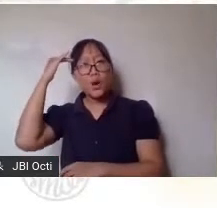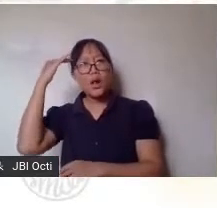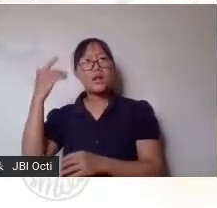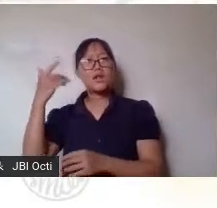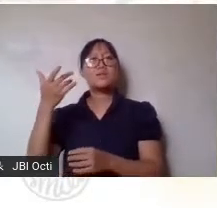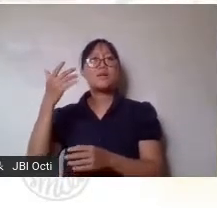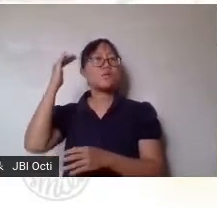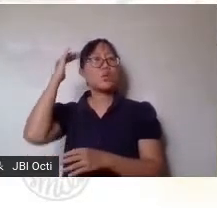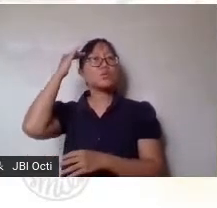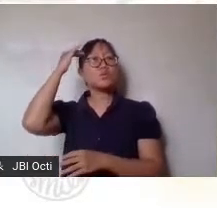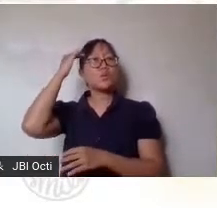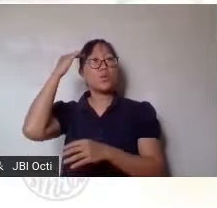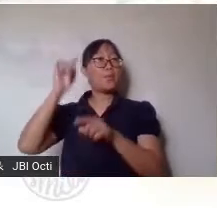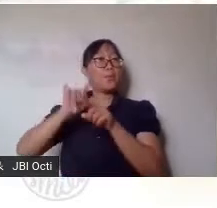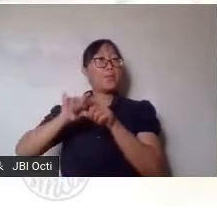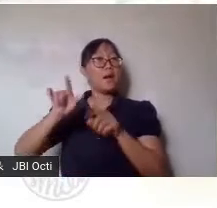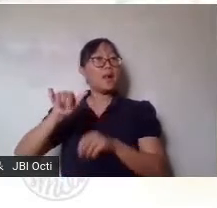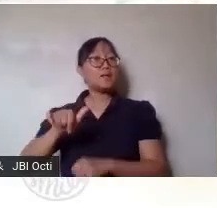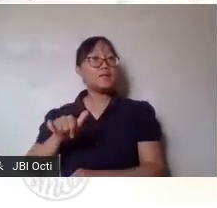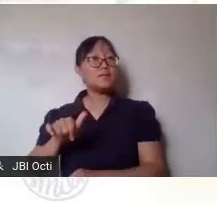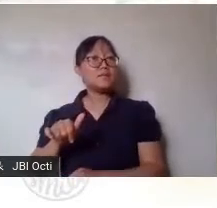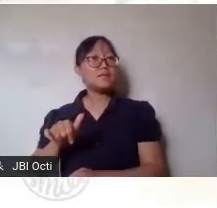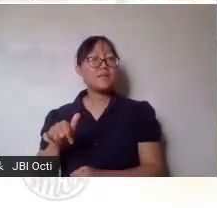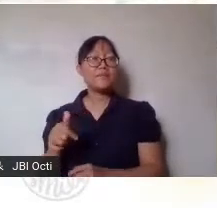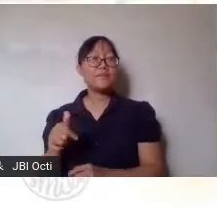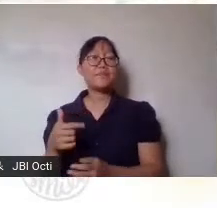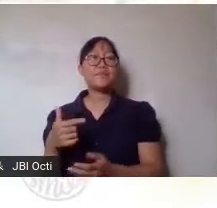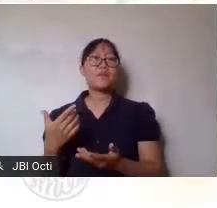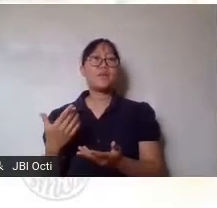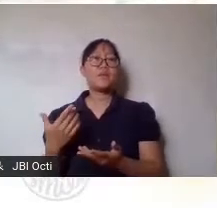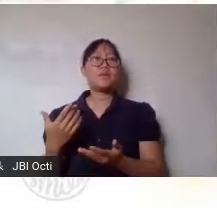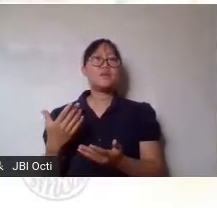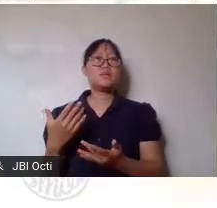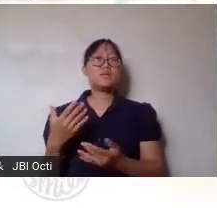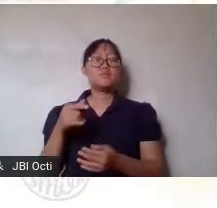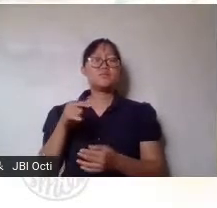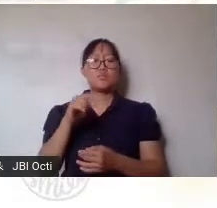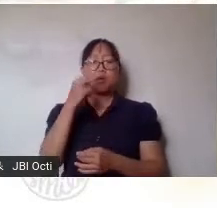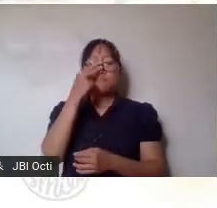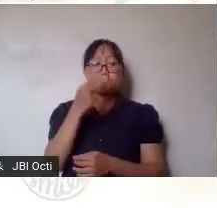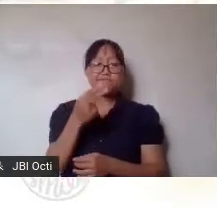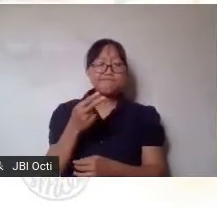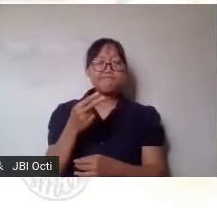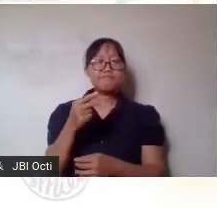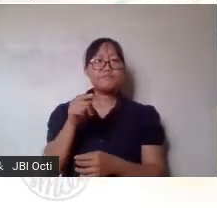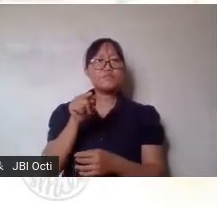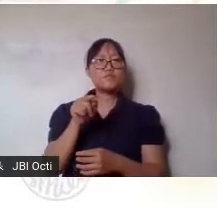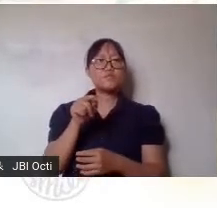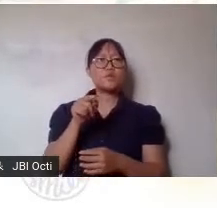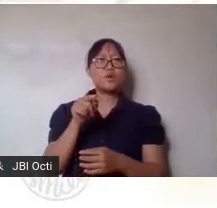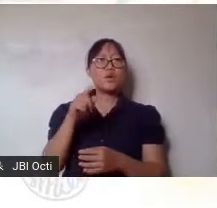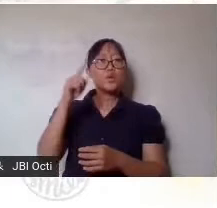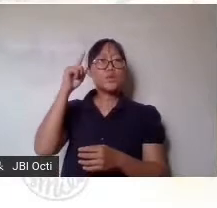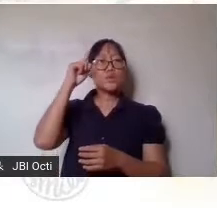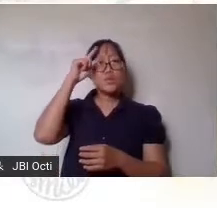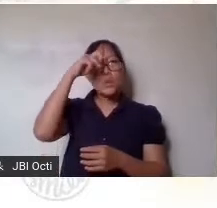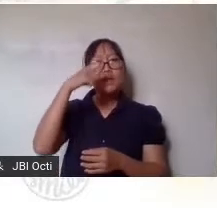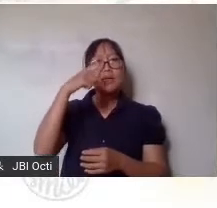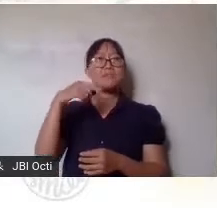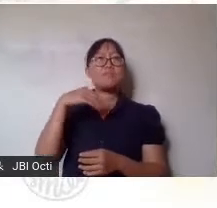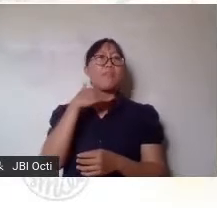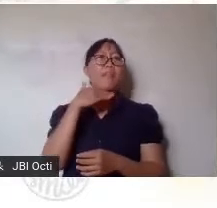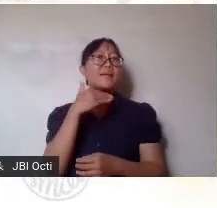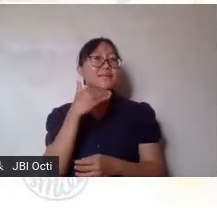itu. Sehingga kalau kita lihat dari aspek yang kemudian kaitannya dengan kesulitan belajar, kita bisa membedakan